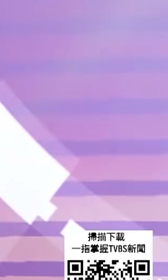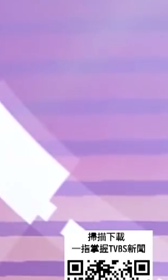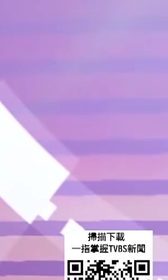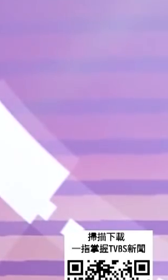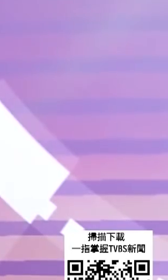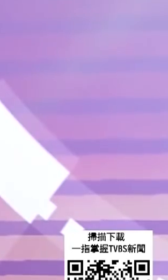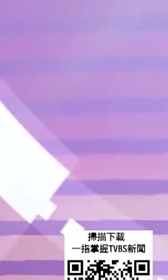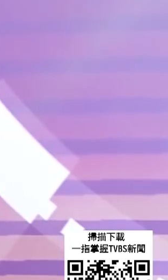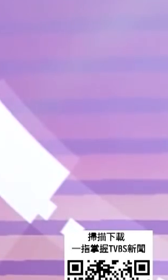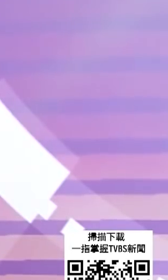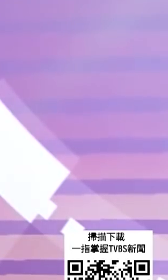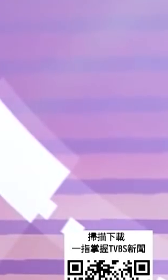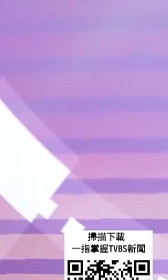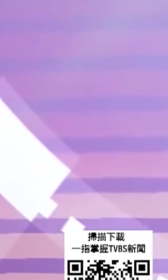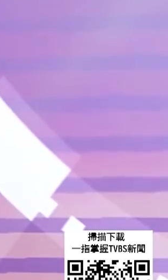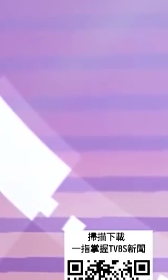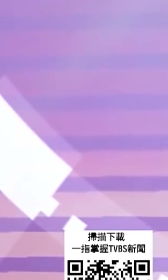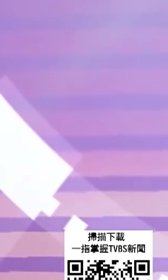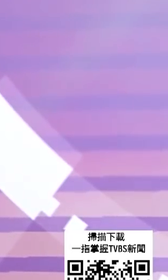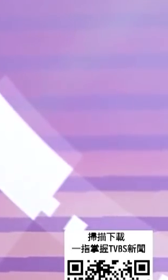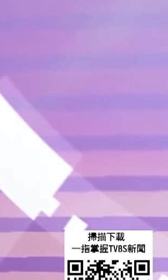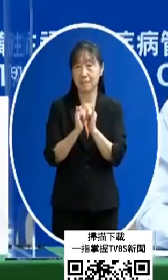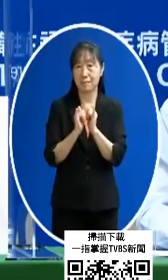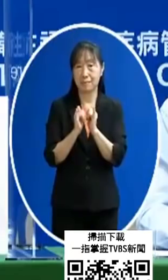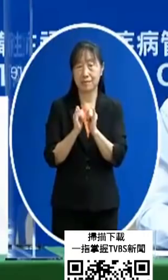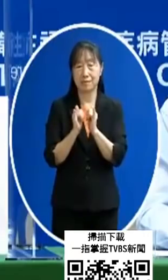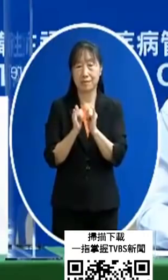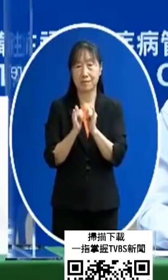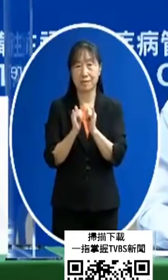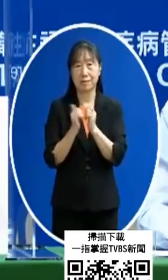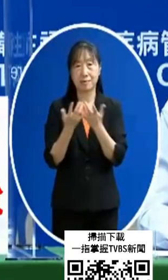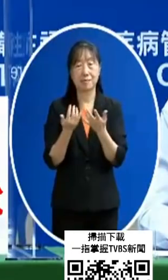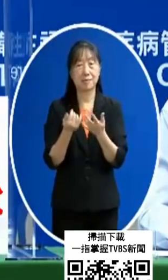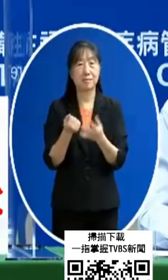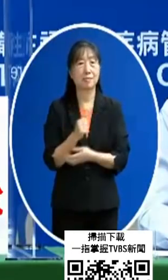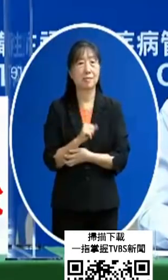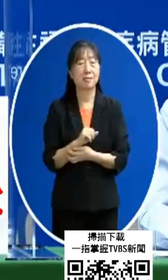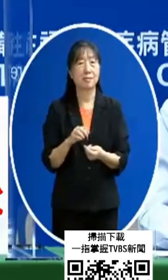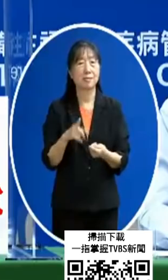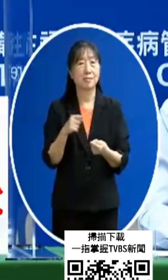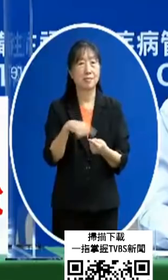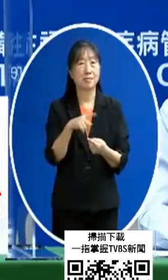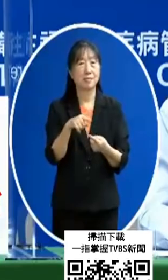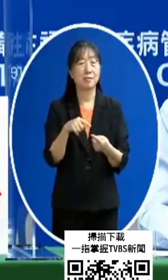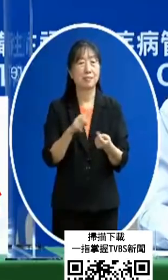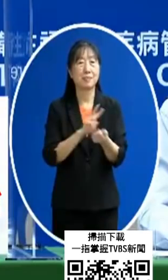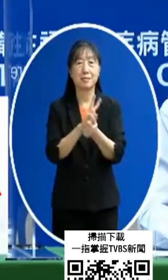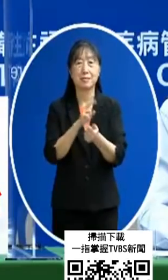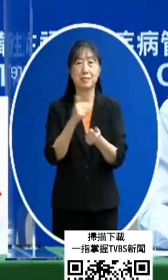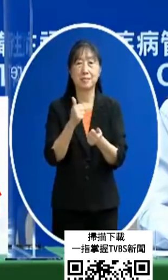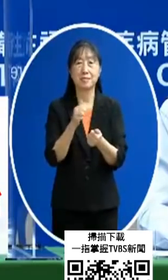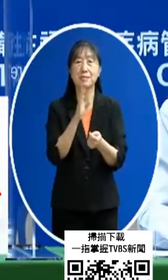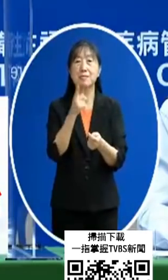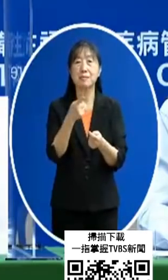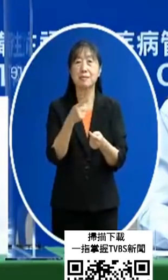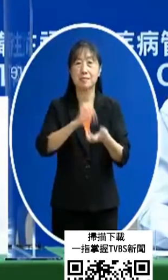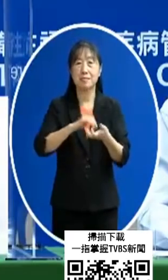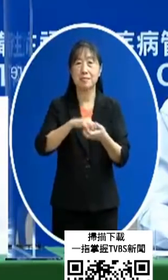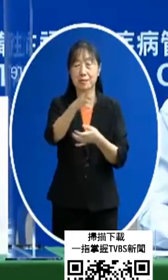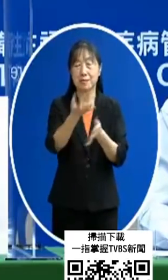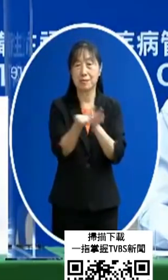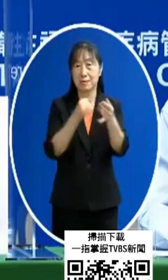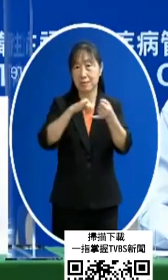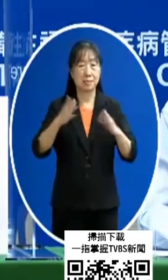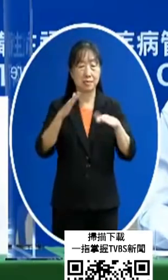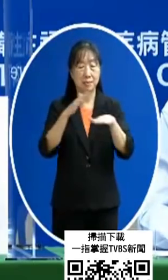你在散发假讯息。嗯，而且我讲白一点，林思宏啊，怎么声音忽然变小了嘞？出来开记者会